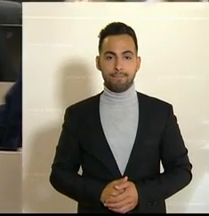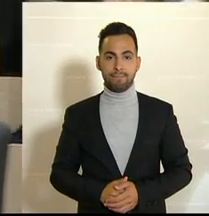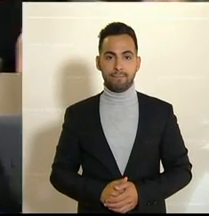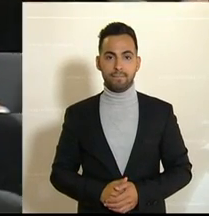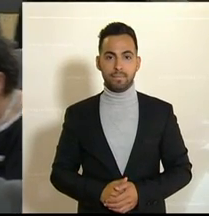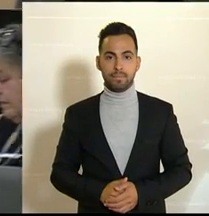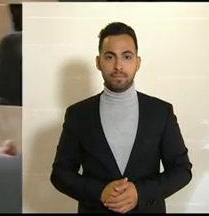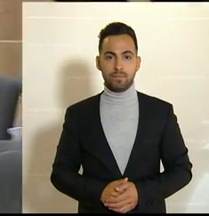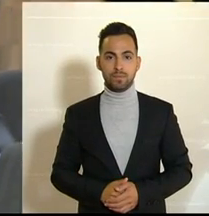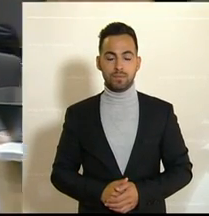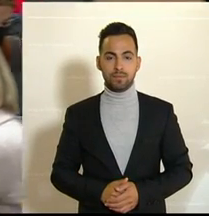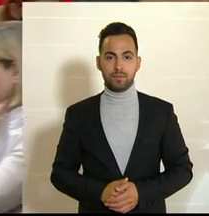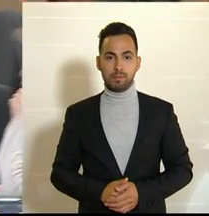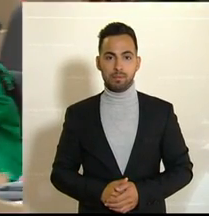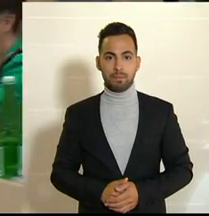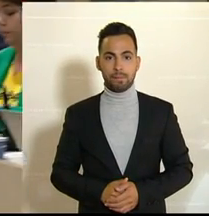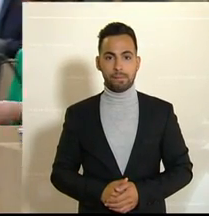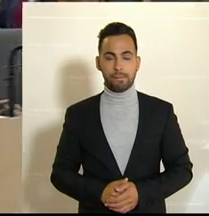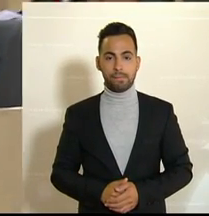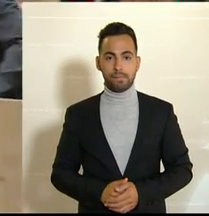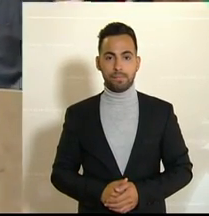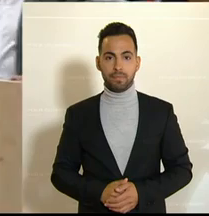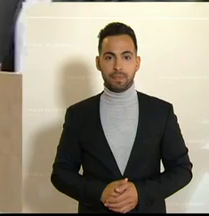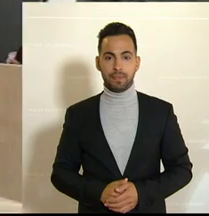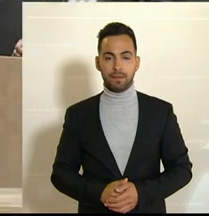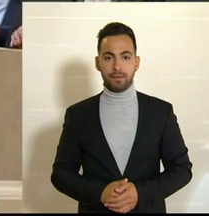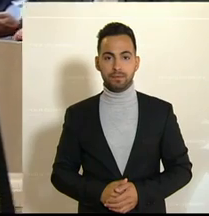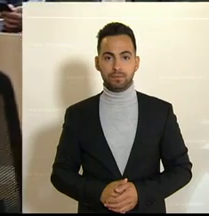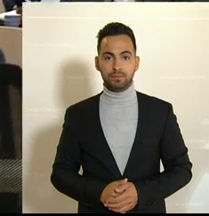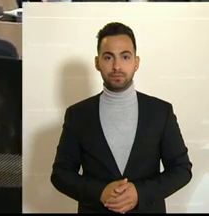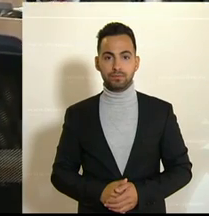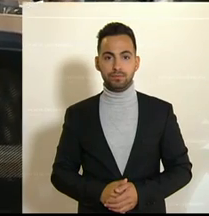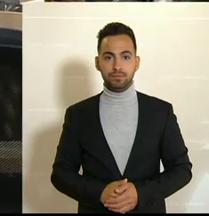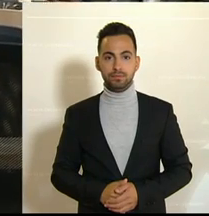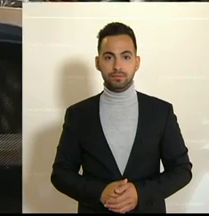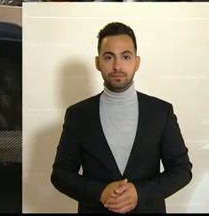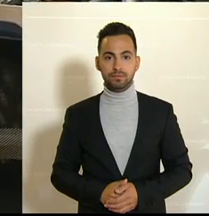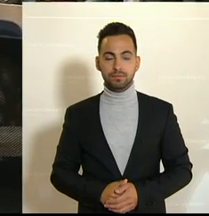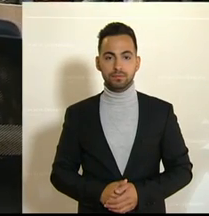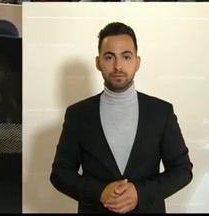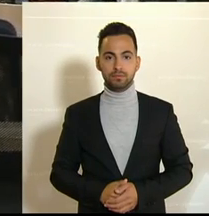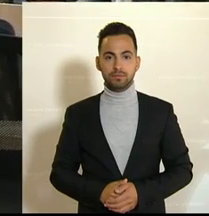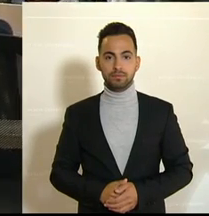Und am Weg zum Rednerpult Christian Trubitsch von der SPÖ.